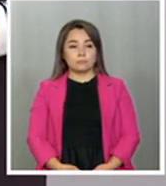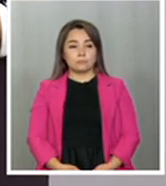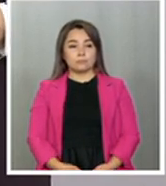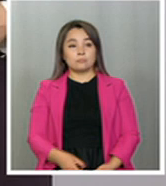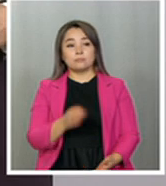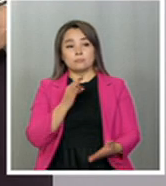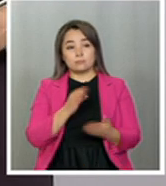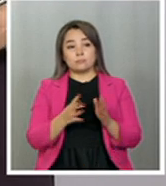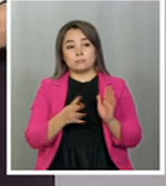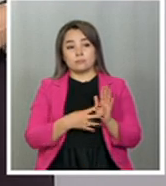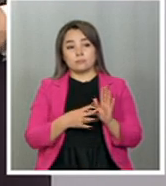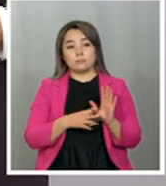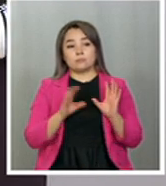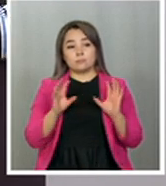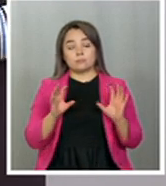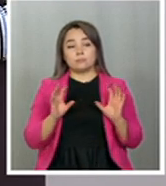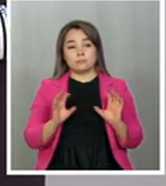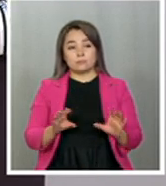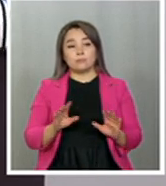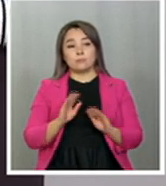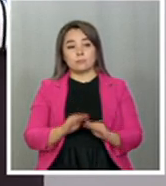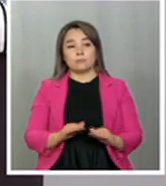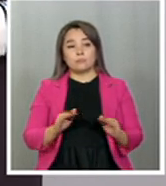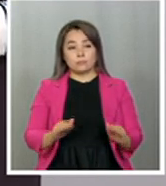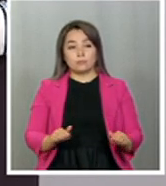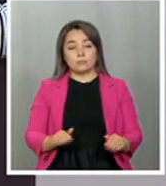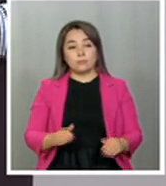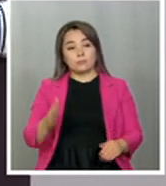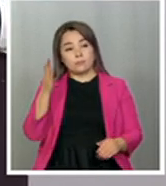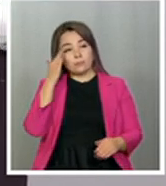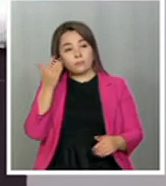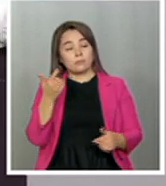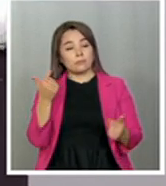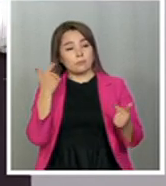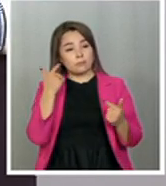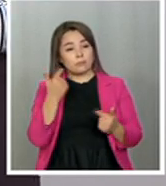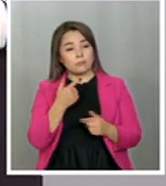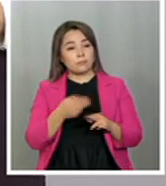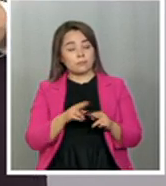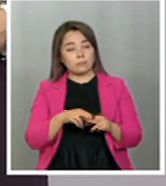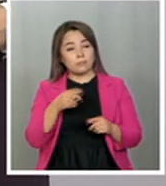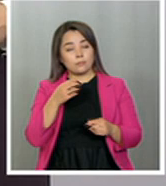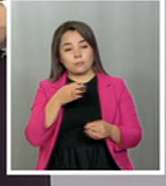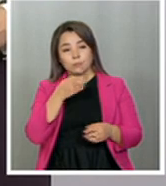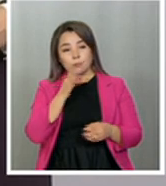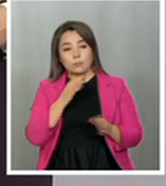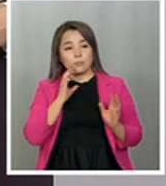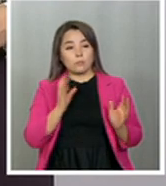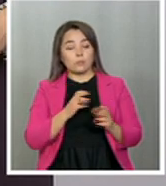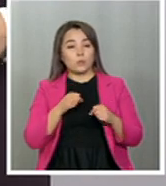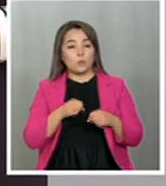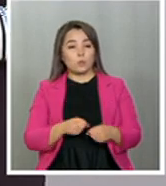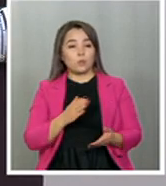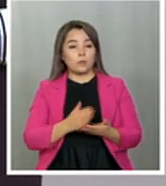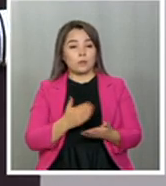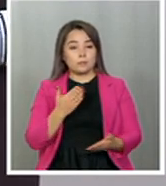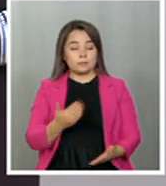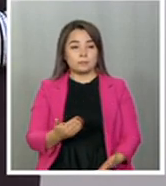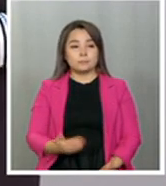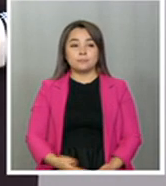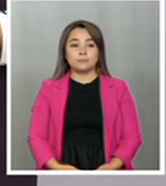Жауабы 9-шы бап. Баланың даралық ерекшелікке және оны сақтауға құқығы.